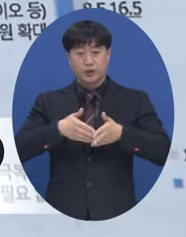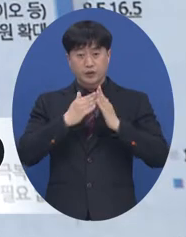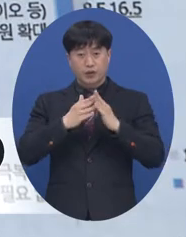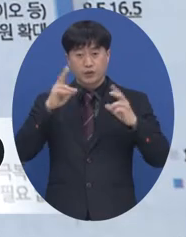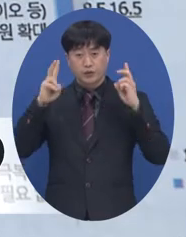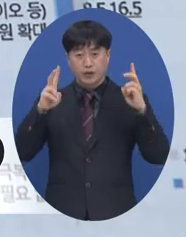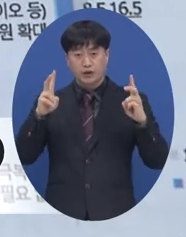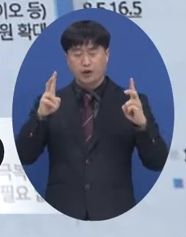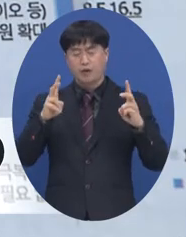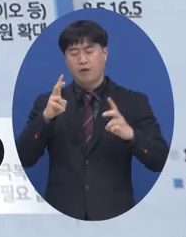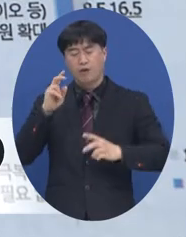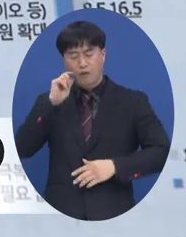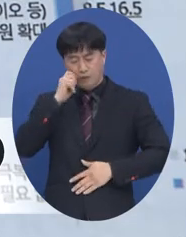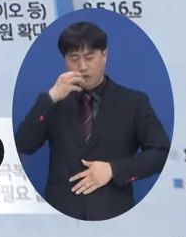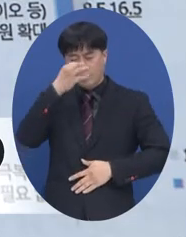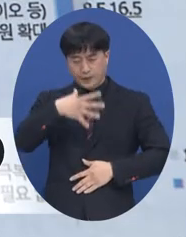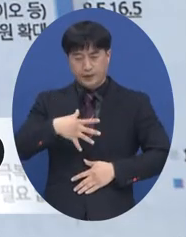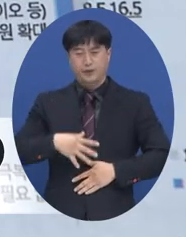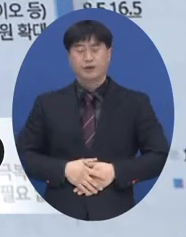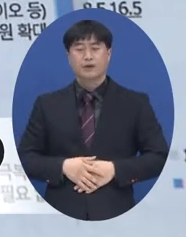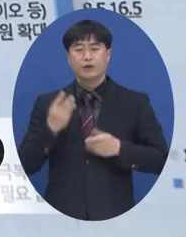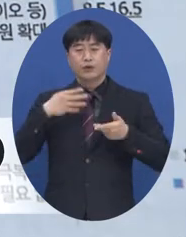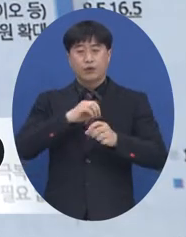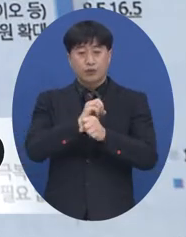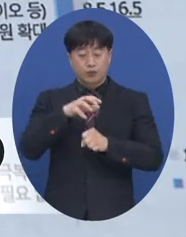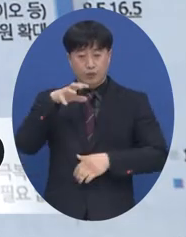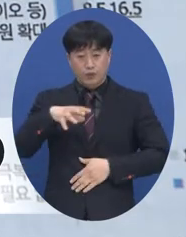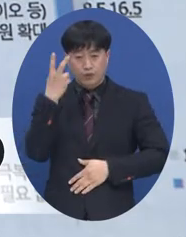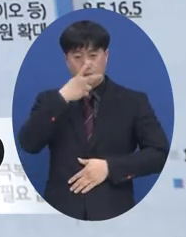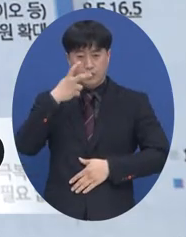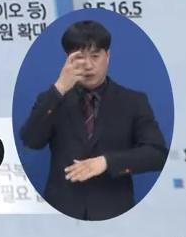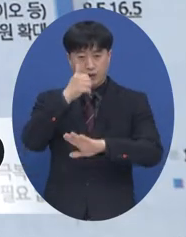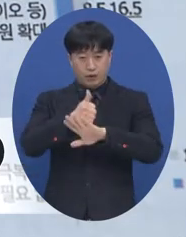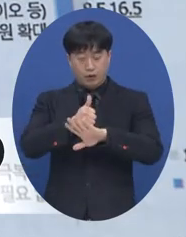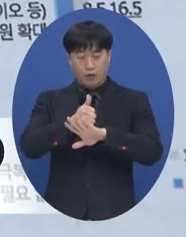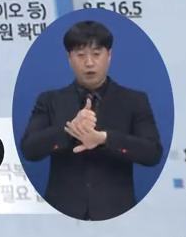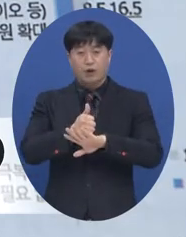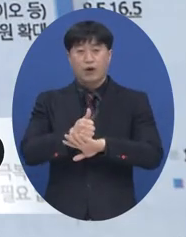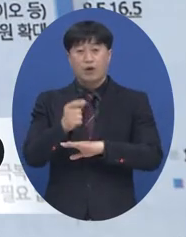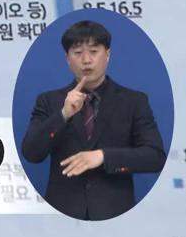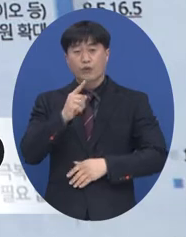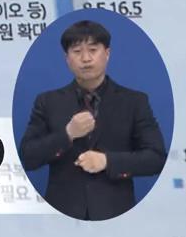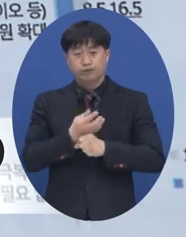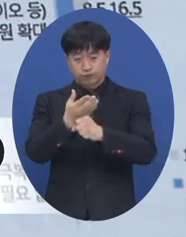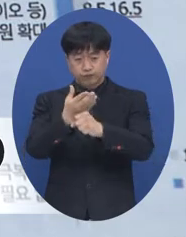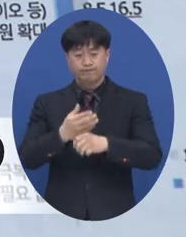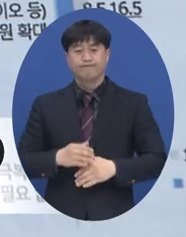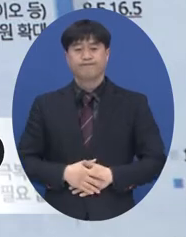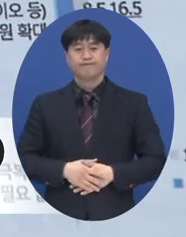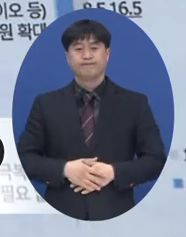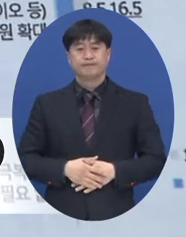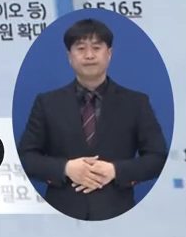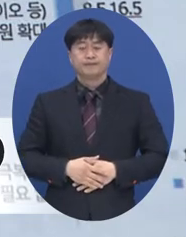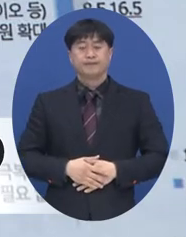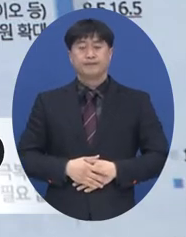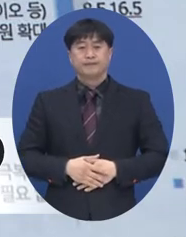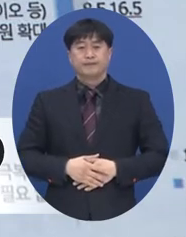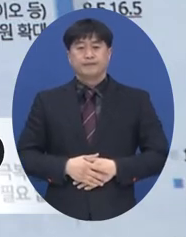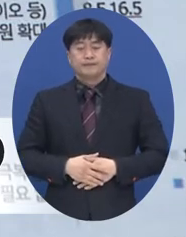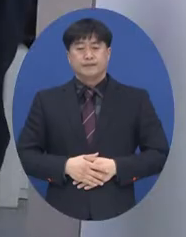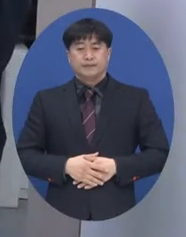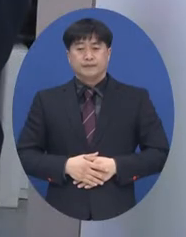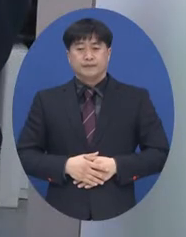신음하고 있습니다 경기 연구원이 조사를 했는데 어떤 시사점을 줬는지 최지현 기자가 살펴봤습니다